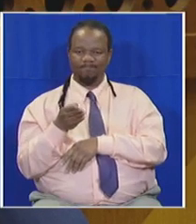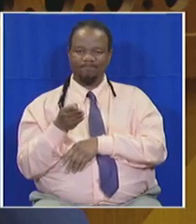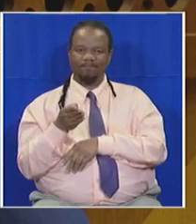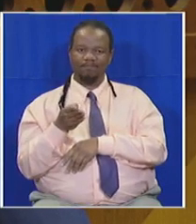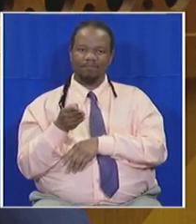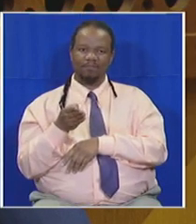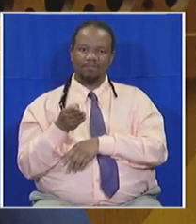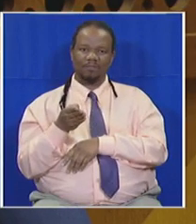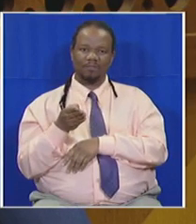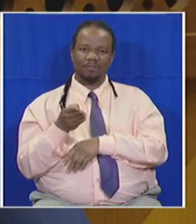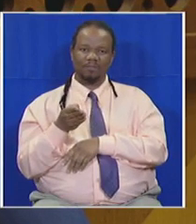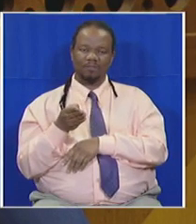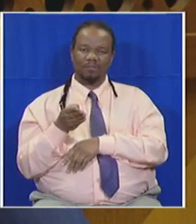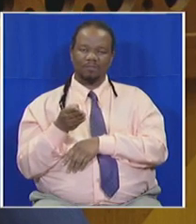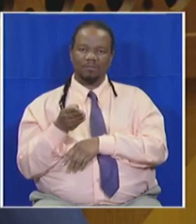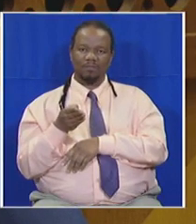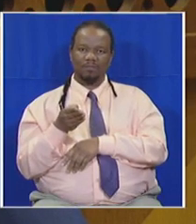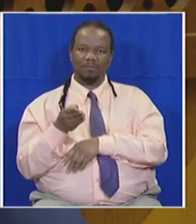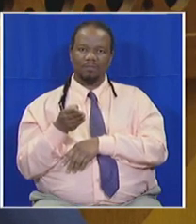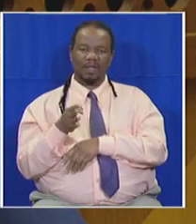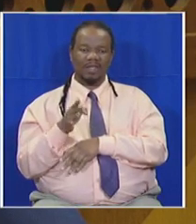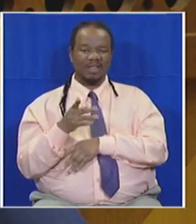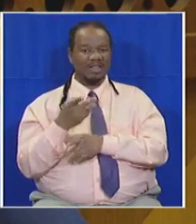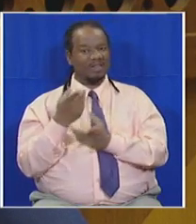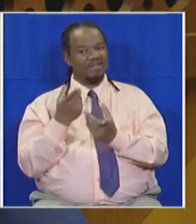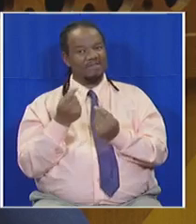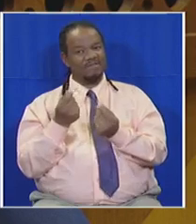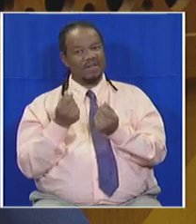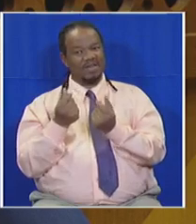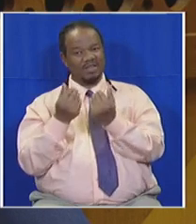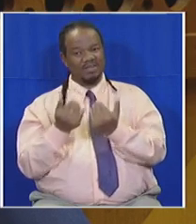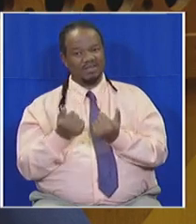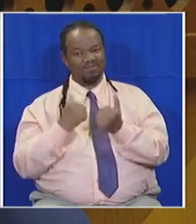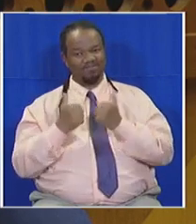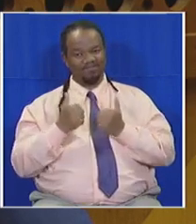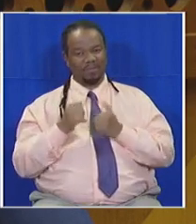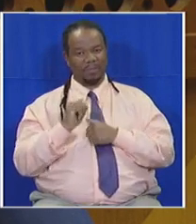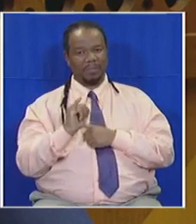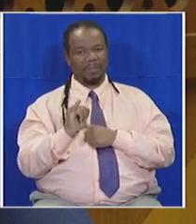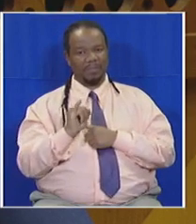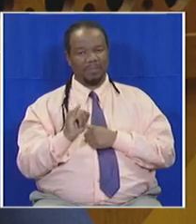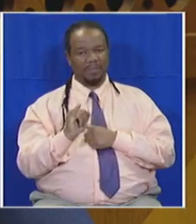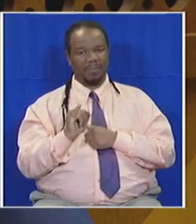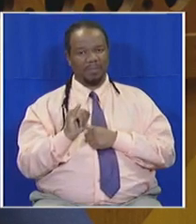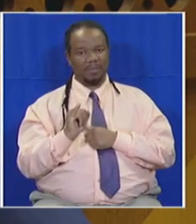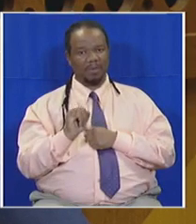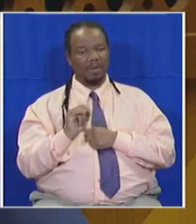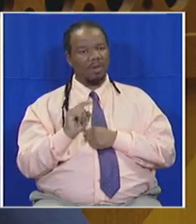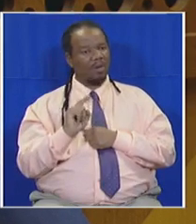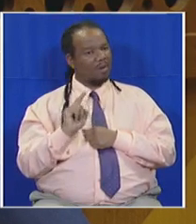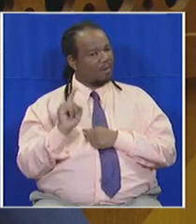dat 25% van alle munisipaliteite in Suid-Afrika is basies tegnies